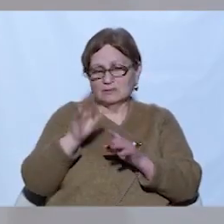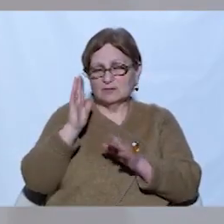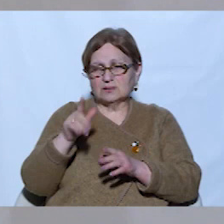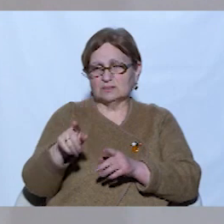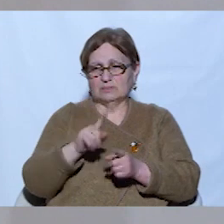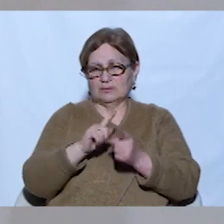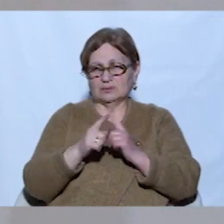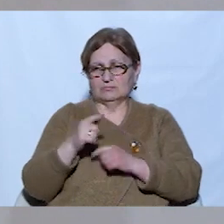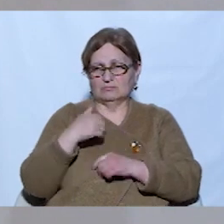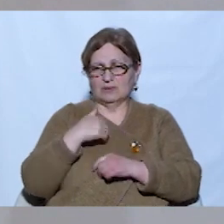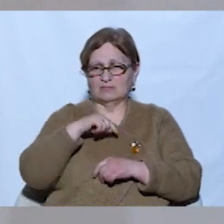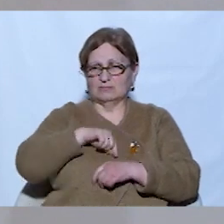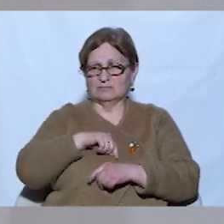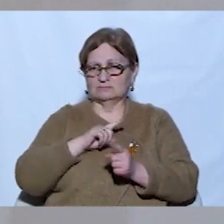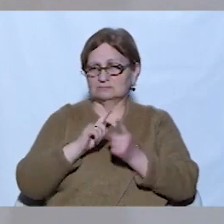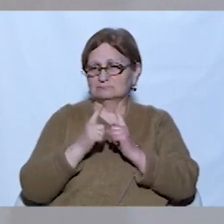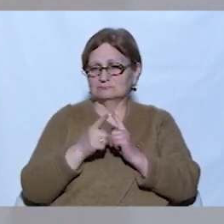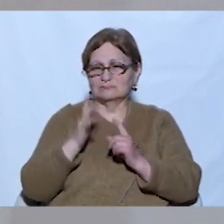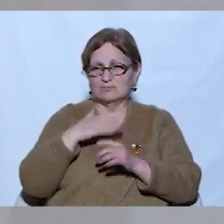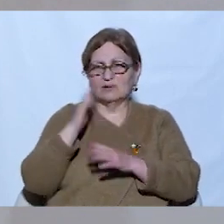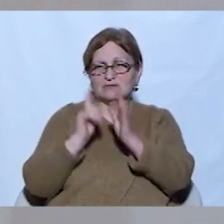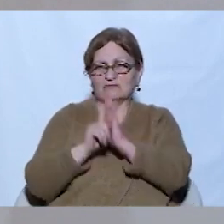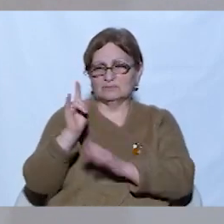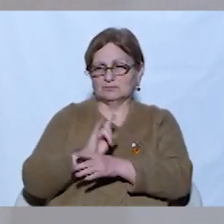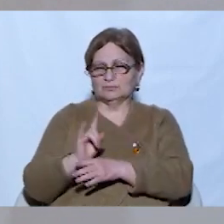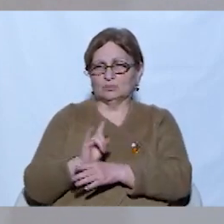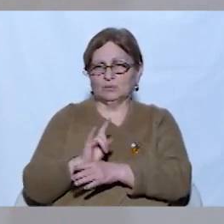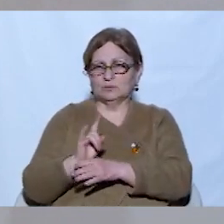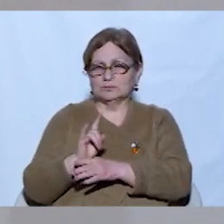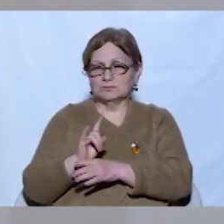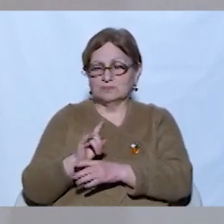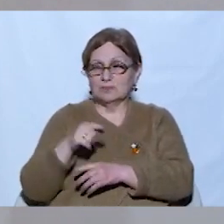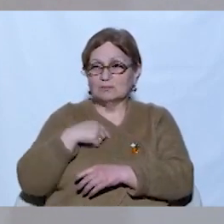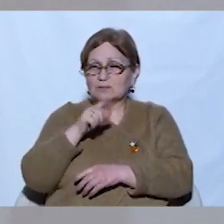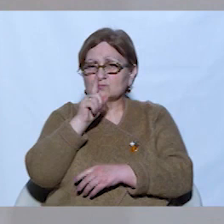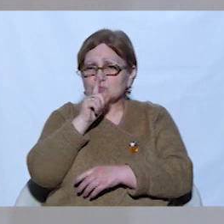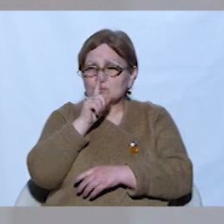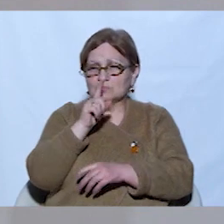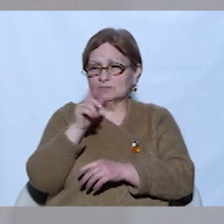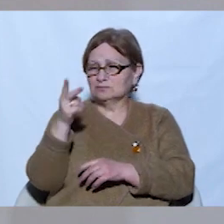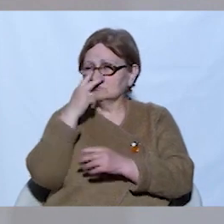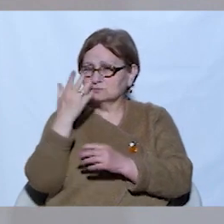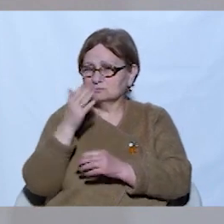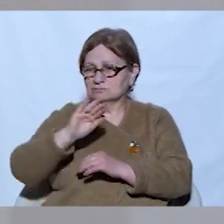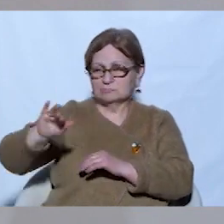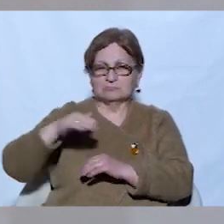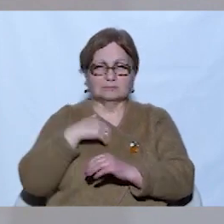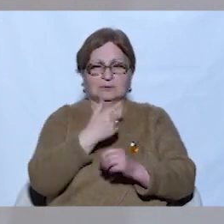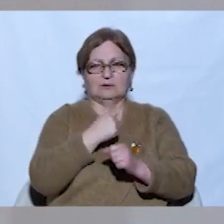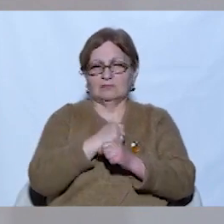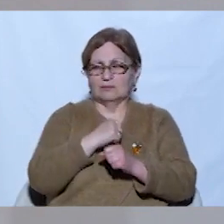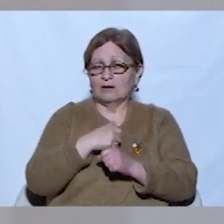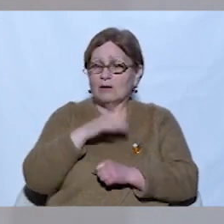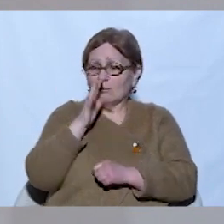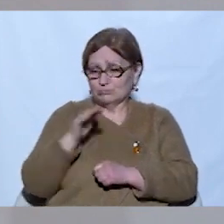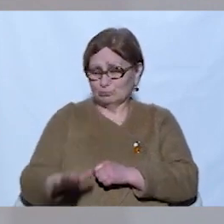შემდგომ განვითარებაზე ეს კიდე ჩემს განვითარებაზე რა თქმა უნდა თავისთავად აისახება და მე უბრალოდ დავიწყებ ტყუილს. ანუ მე თქვენს ჩუმად იმას